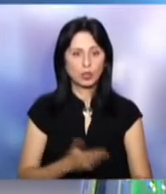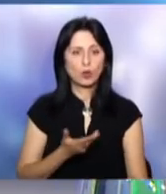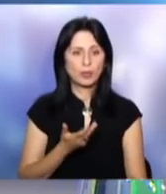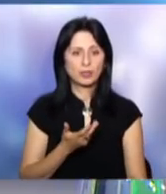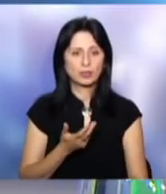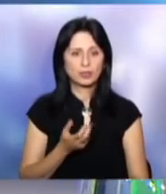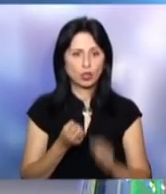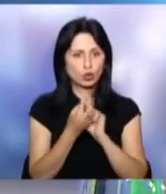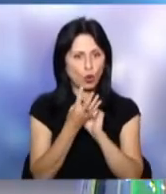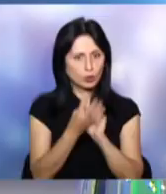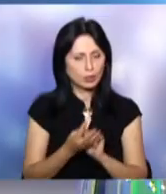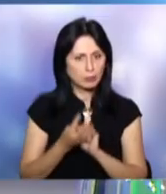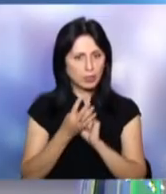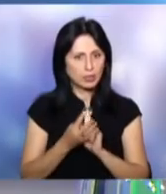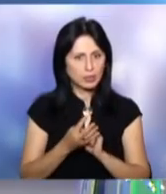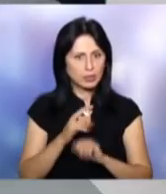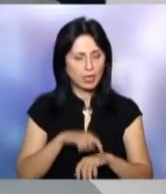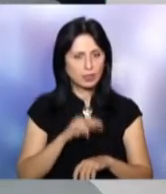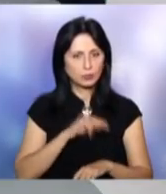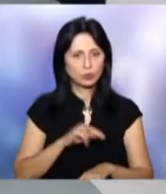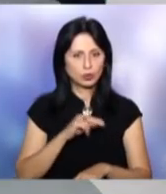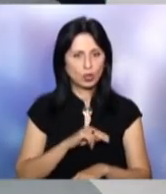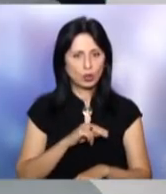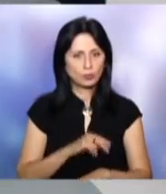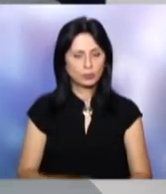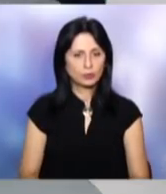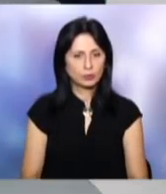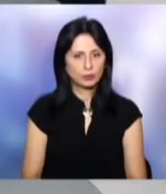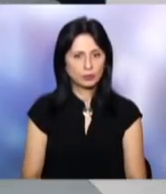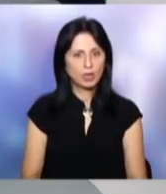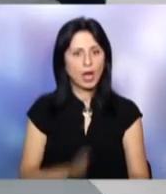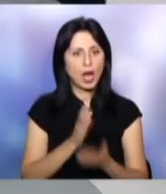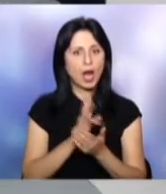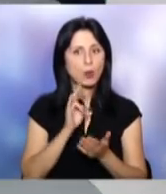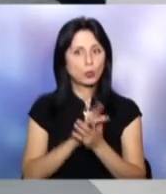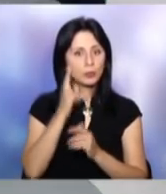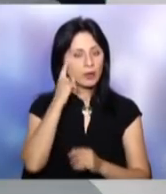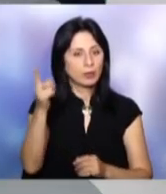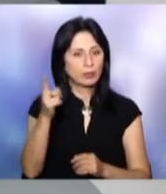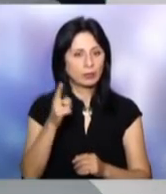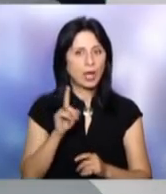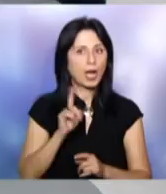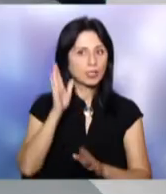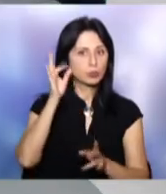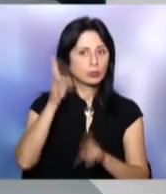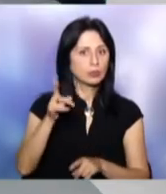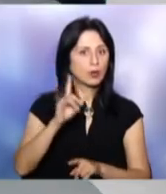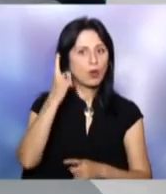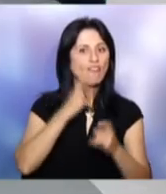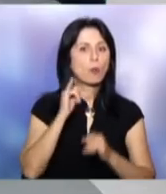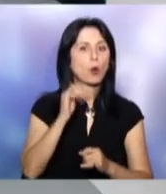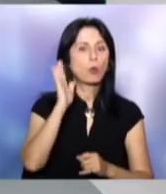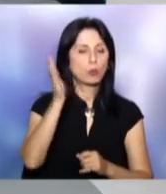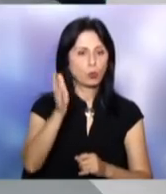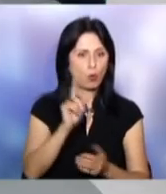რომელიც 14 საათი მუშაობს. დიახ. და აქვს მუდმივად იმის განცდა, რომ რაღაცა ინფორმაციას